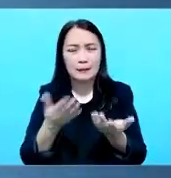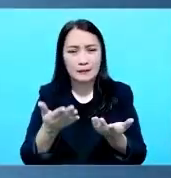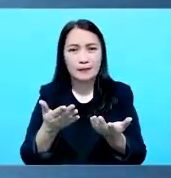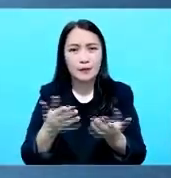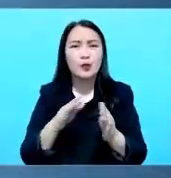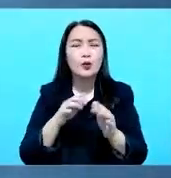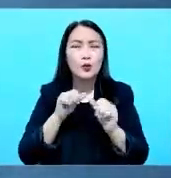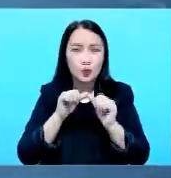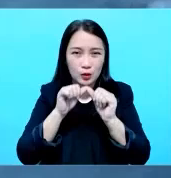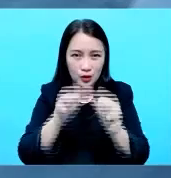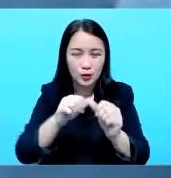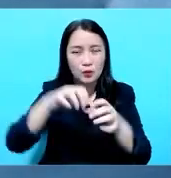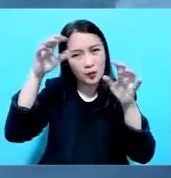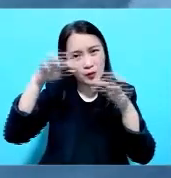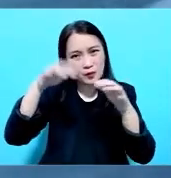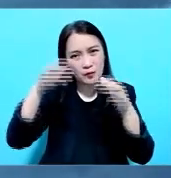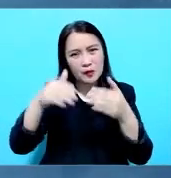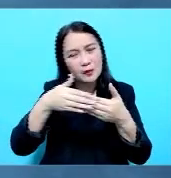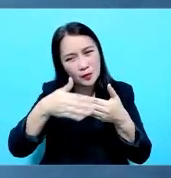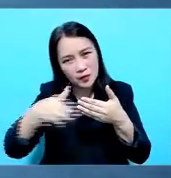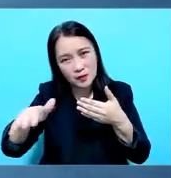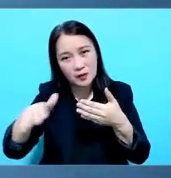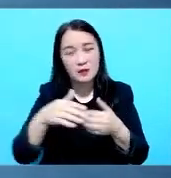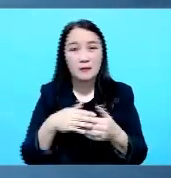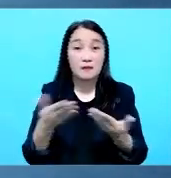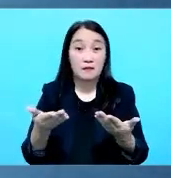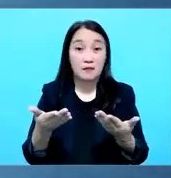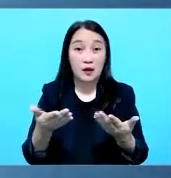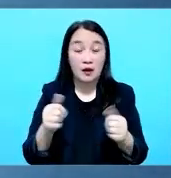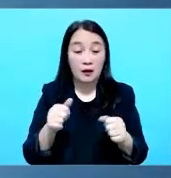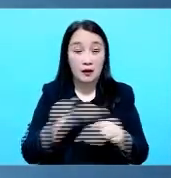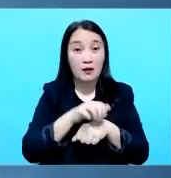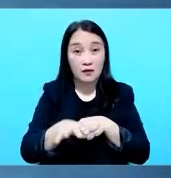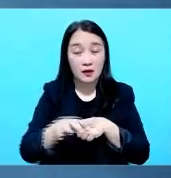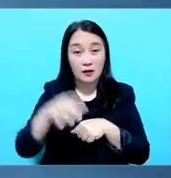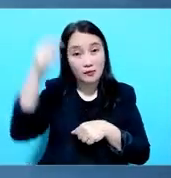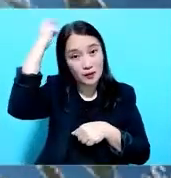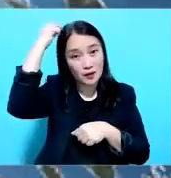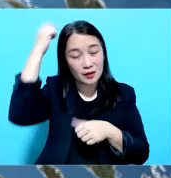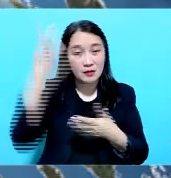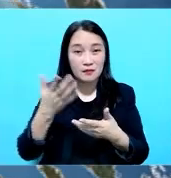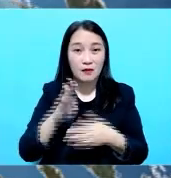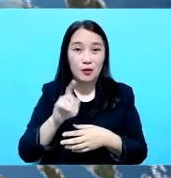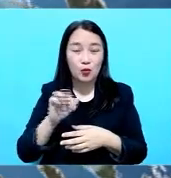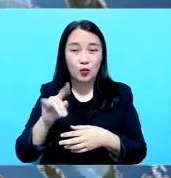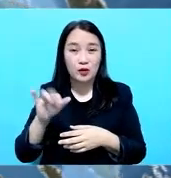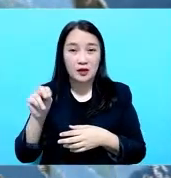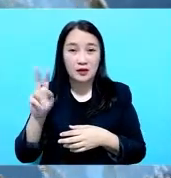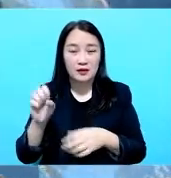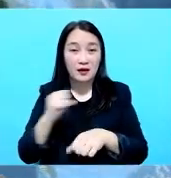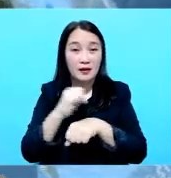ang mga pag-ulan sa mga susunod na araw. Partikular na apektado ang Batanes at Babuyan Islands. Maulap na kalangitan